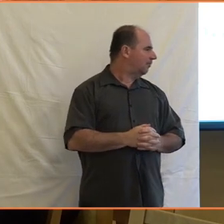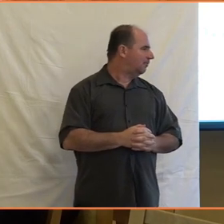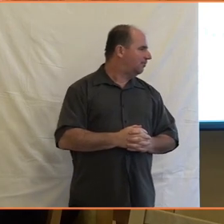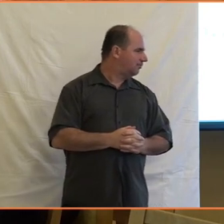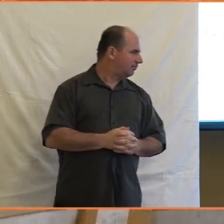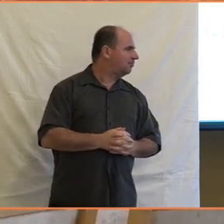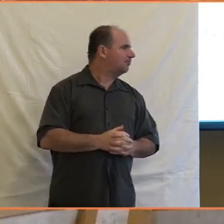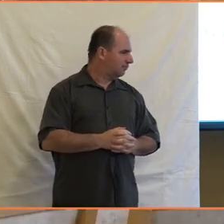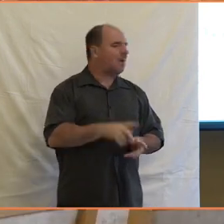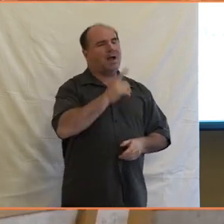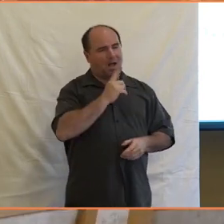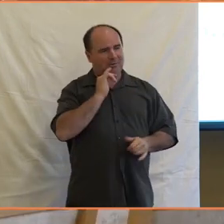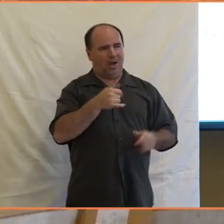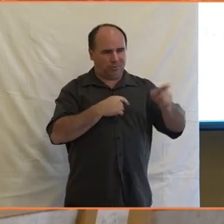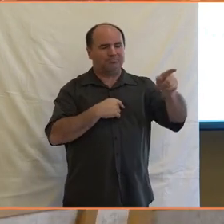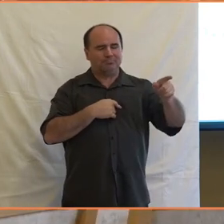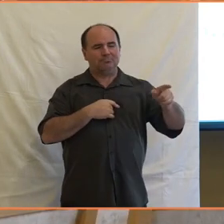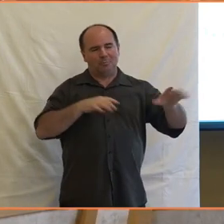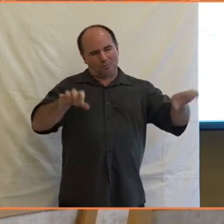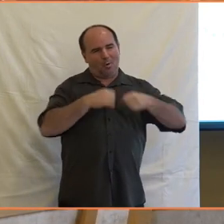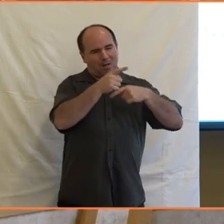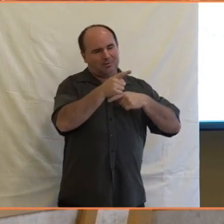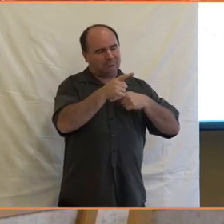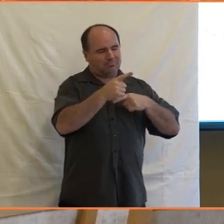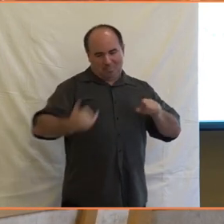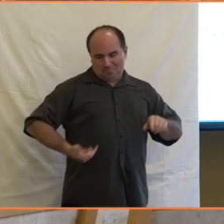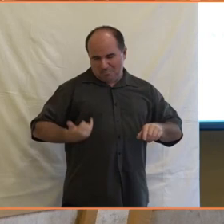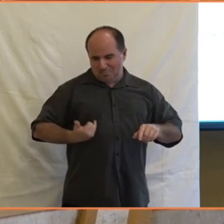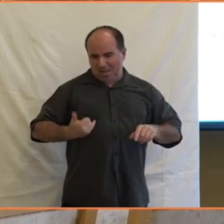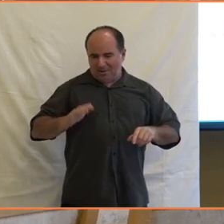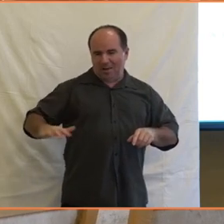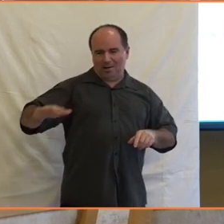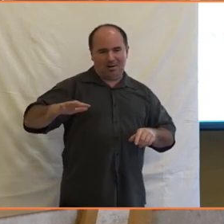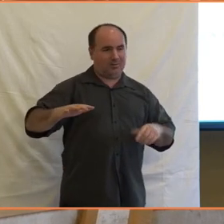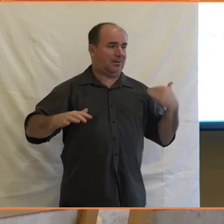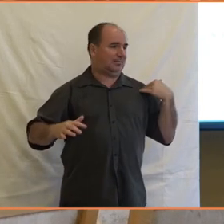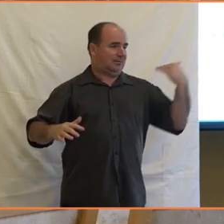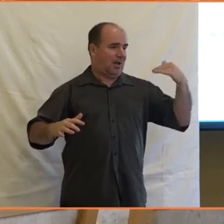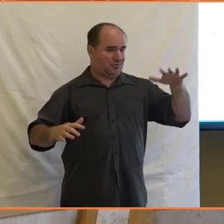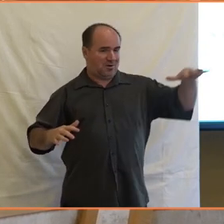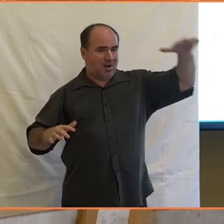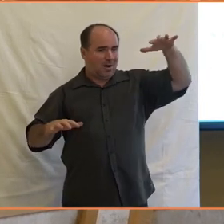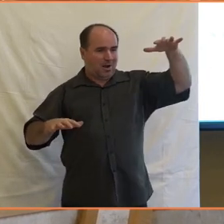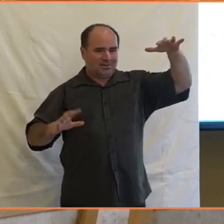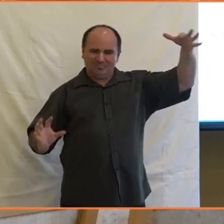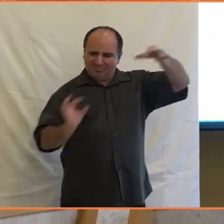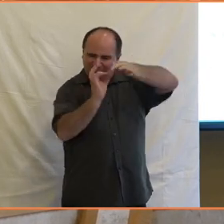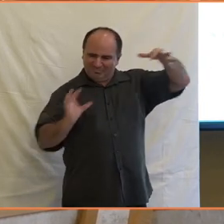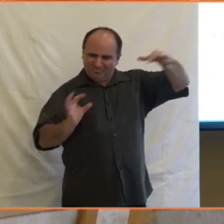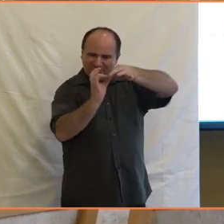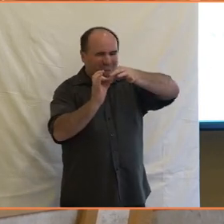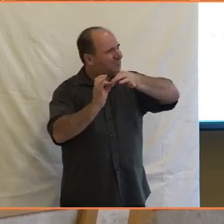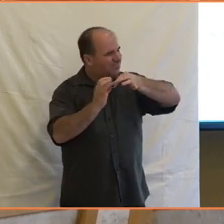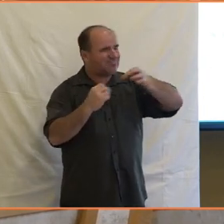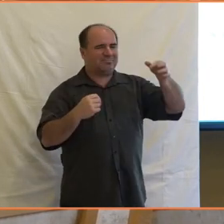Já bych s váma asi souhlasil, že si myslím, že vlastně ty nové komunikační technologie narušily komunikaci mezi generacemi. Mám proto jako velice